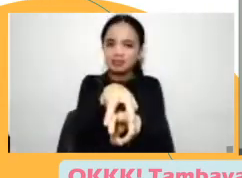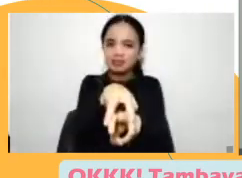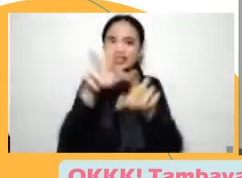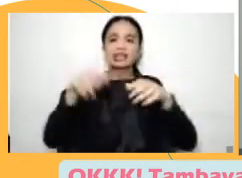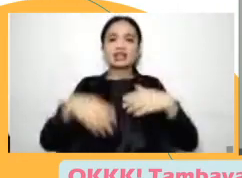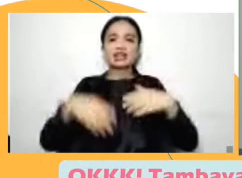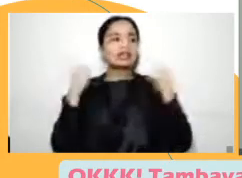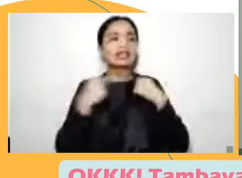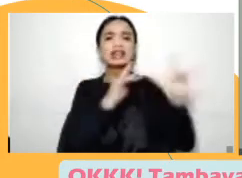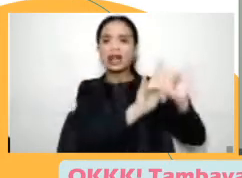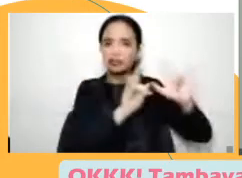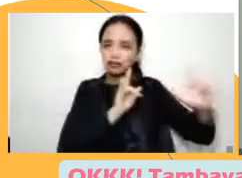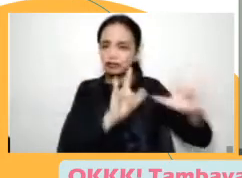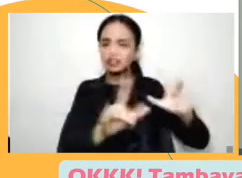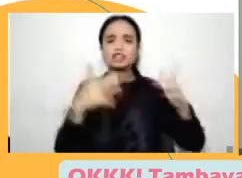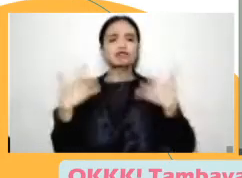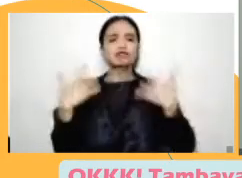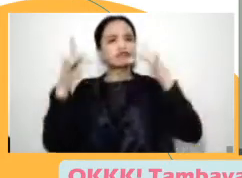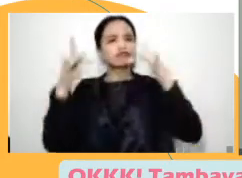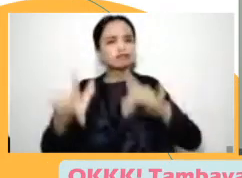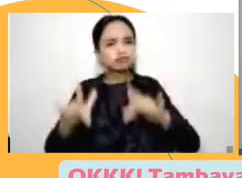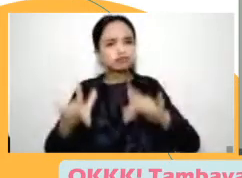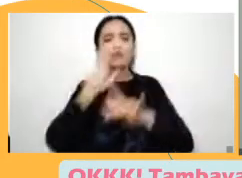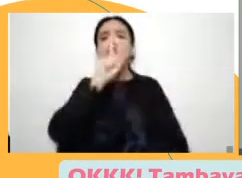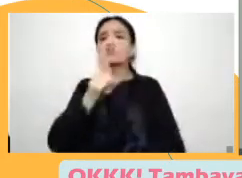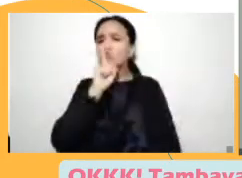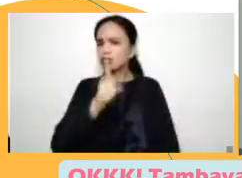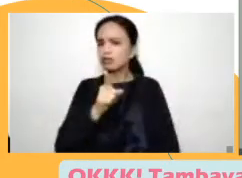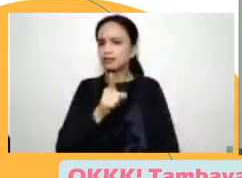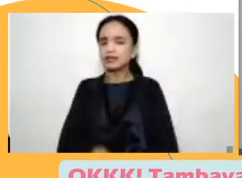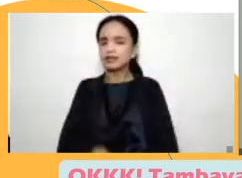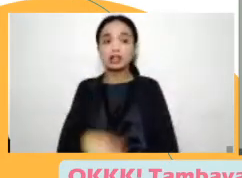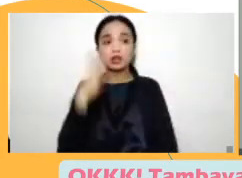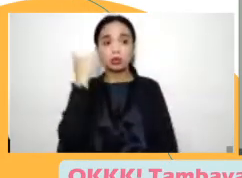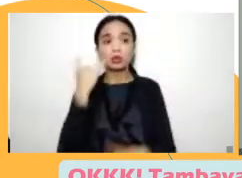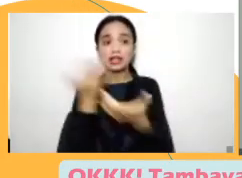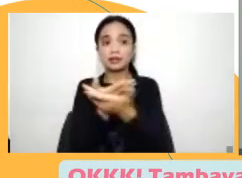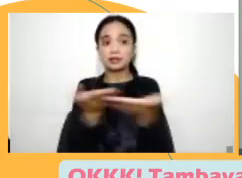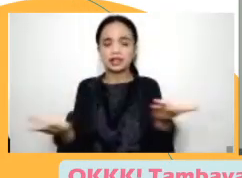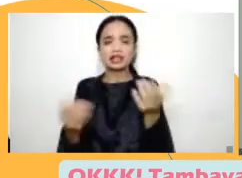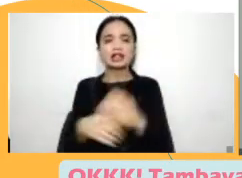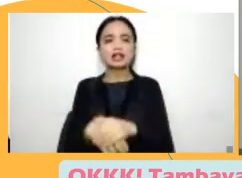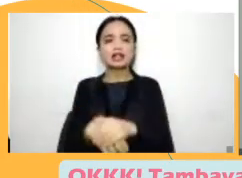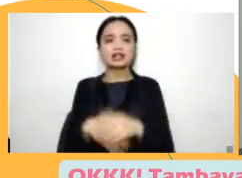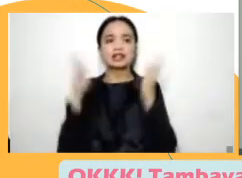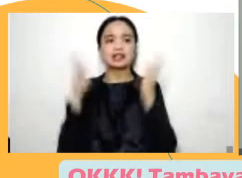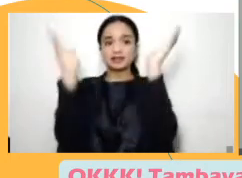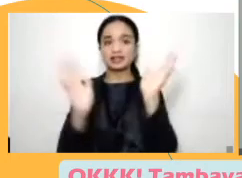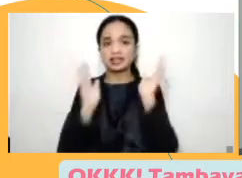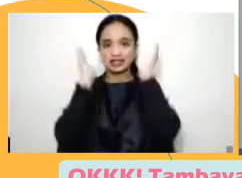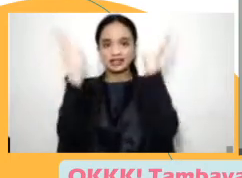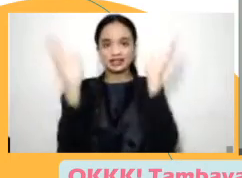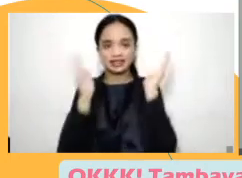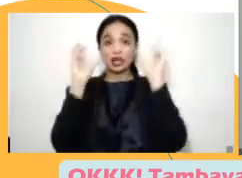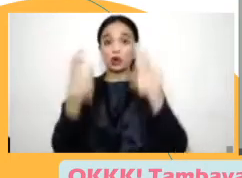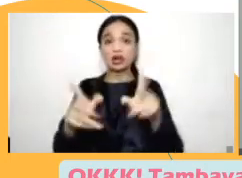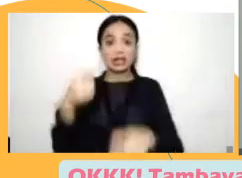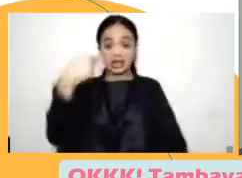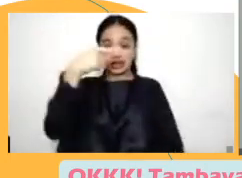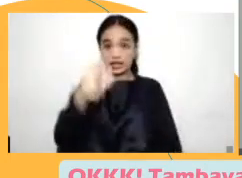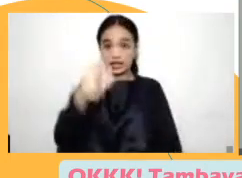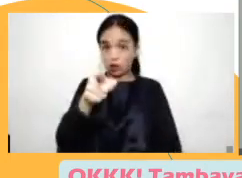you also have, I'm pretty sure. No? So, ka-Berks, katambayers, okay, ikaw ay